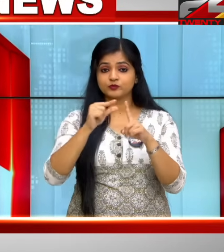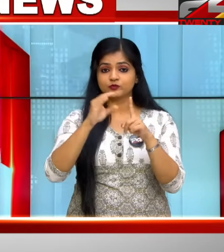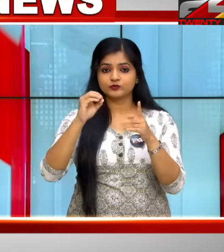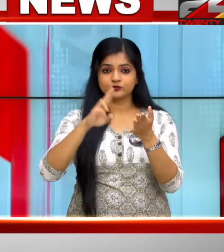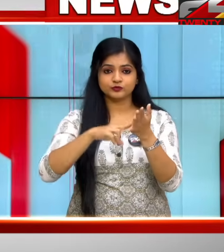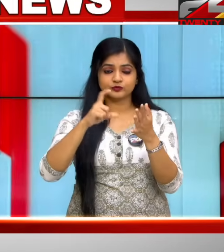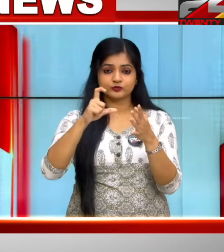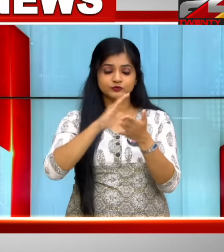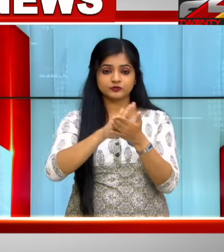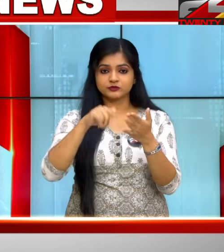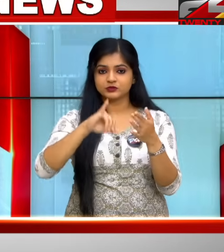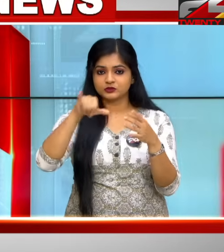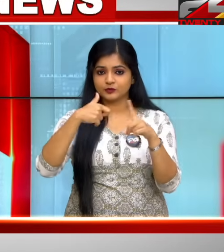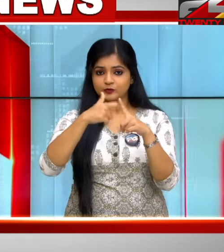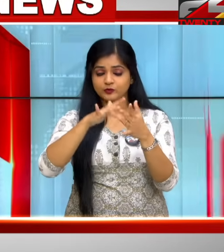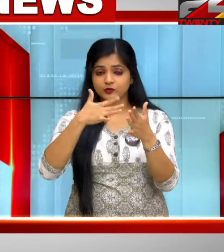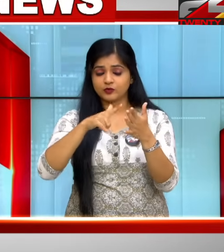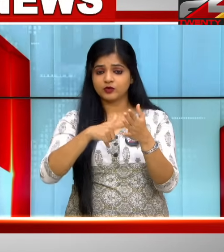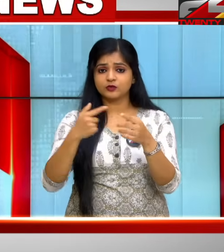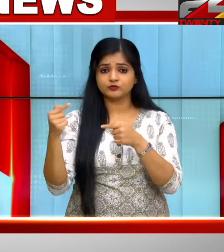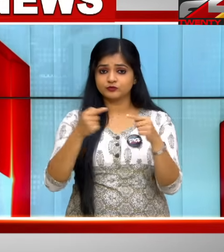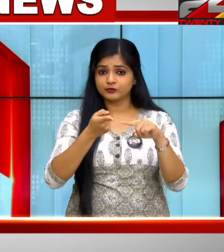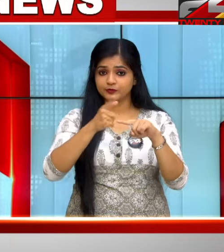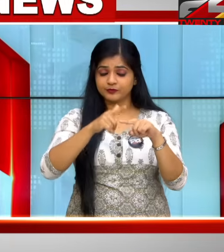സേന ഈ പ്രദേശത്ത് തെരച്ചിൽ ആരംഭിച്ചിട്ടുണ്ട്.